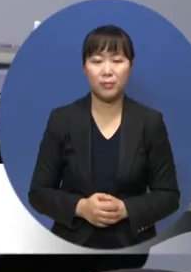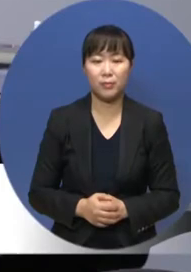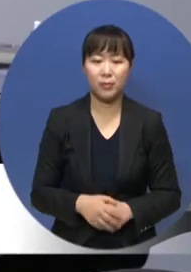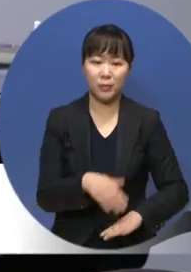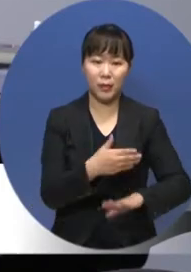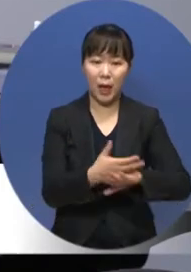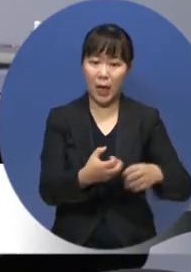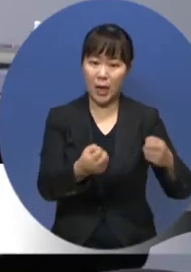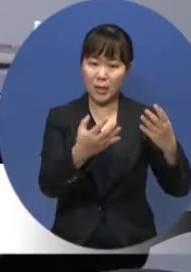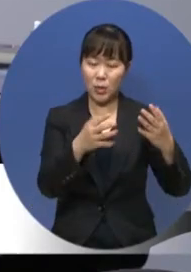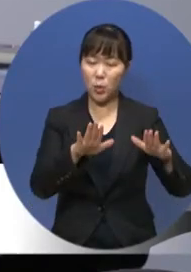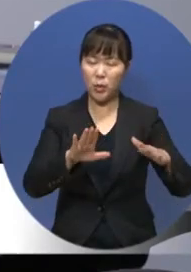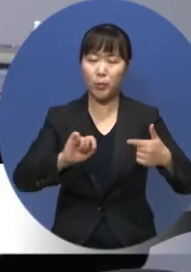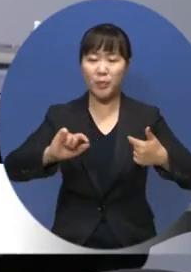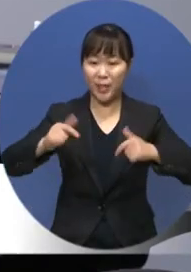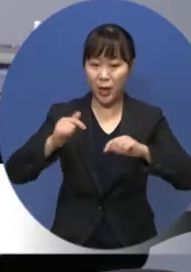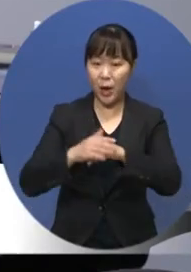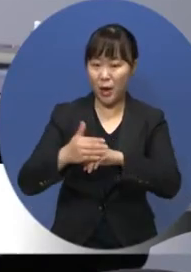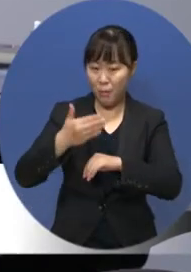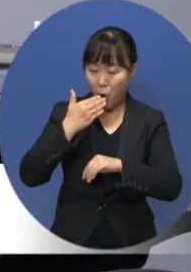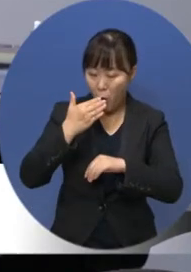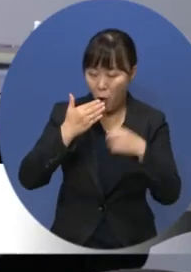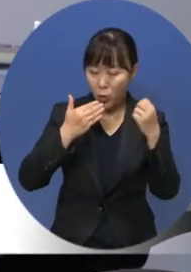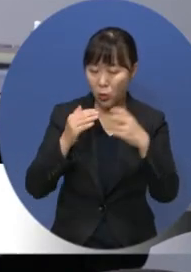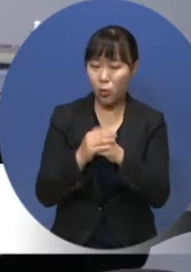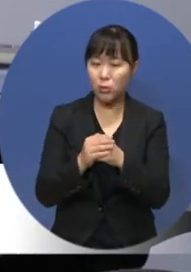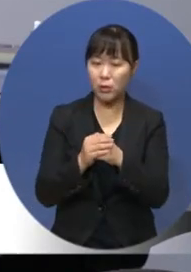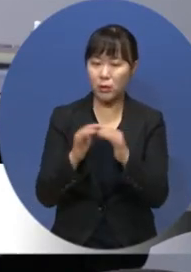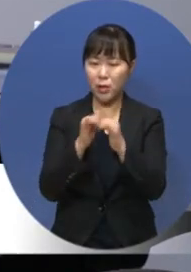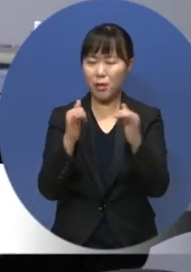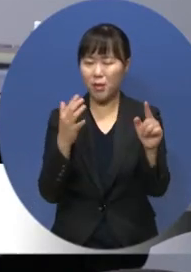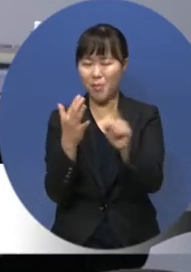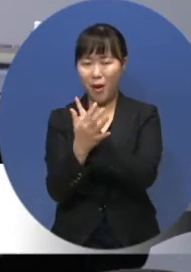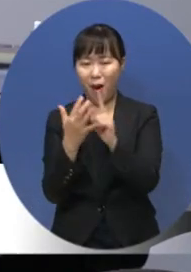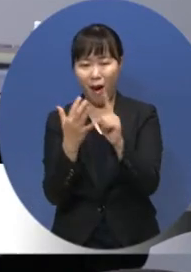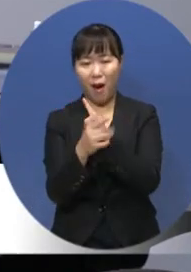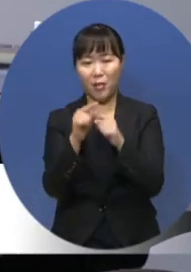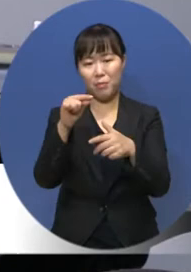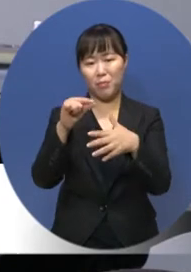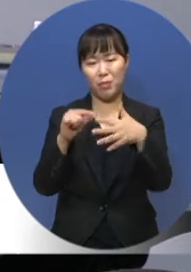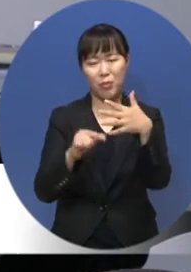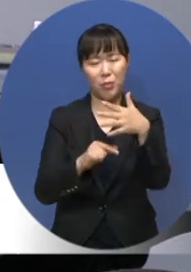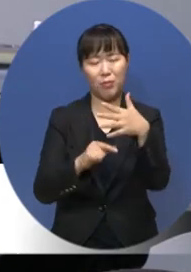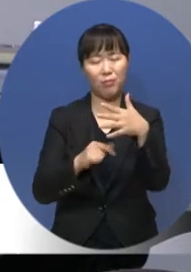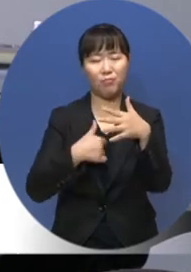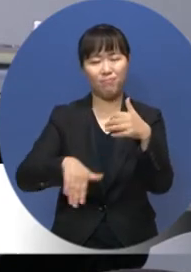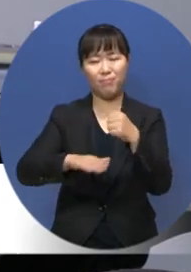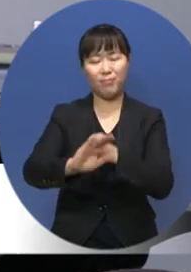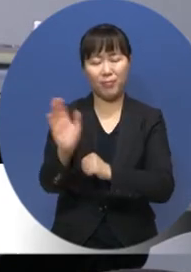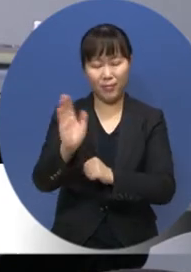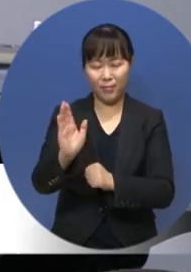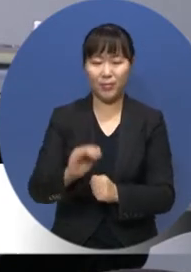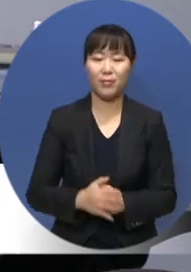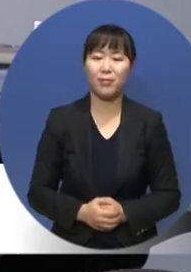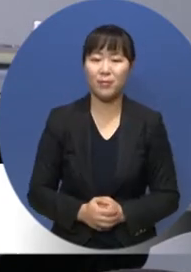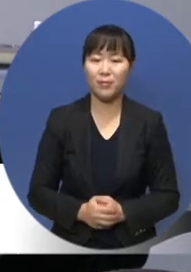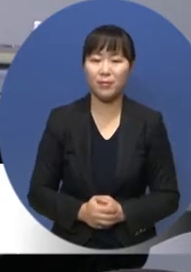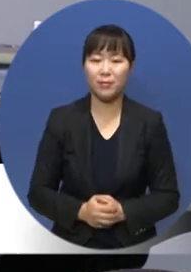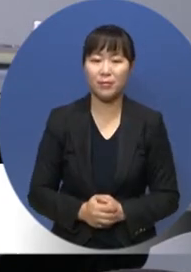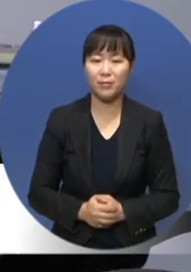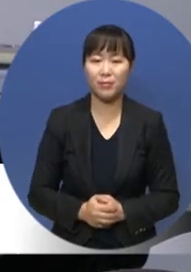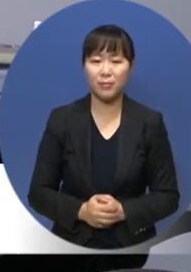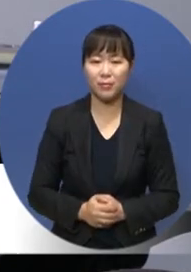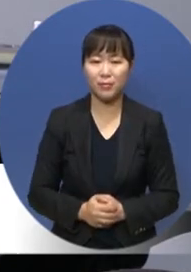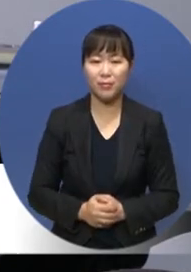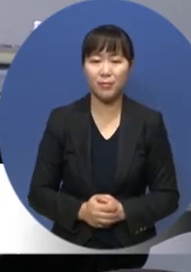행사와 다르게 이번에는 먹는 거라든지 어떤 대면적인 접촉이 있는 프로그램들은 저희들이 가급적 저희들이